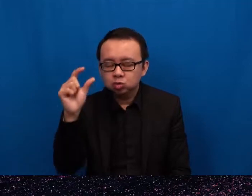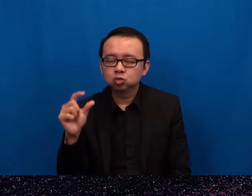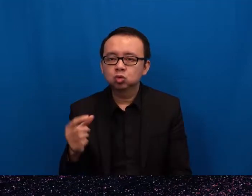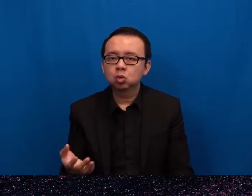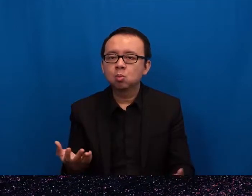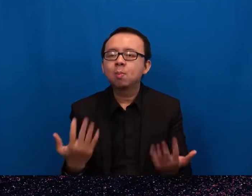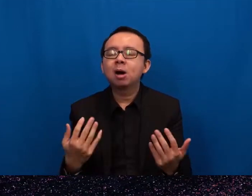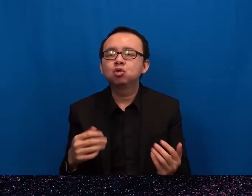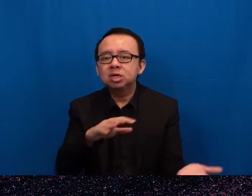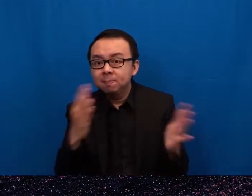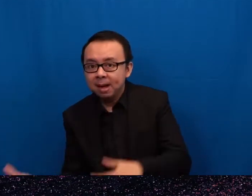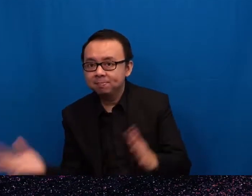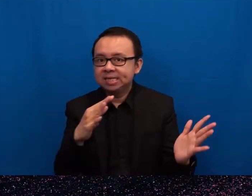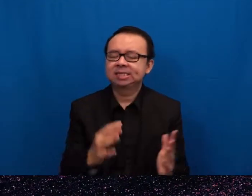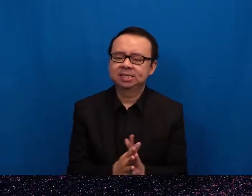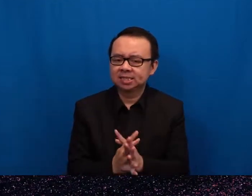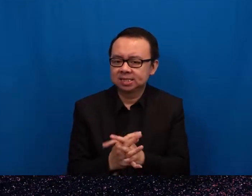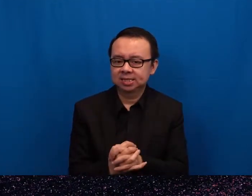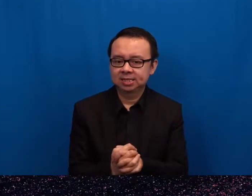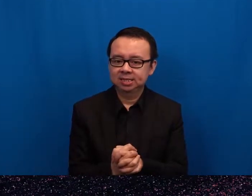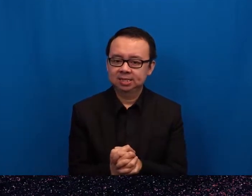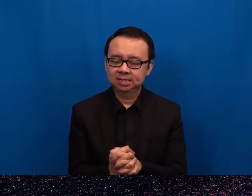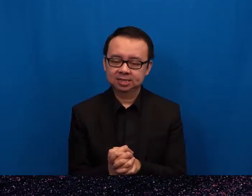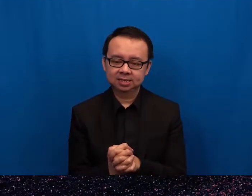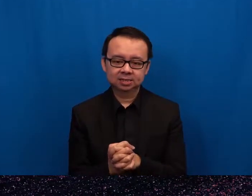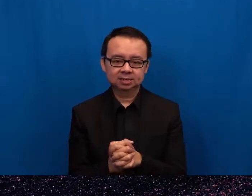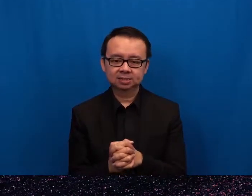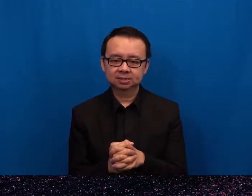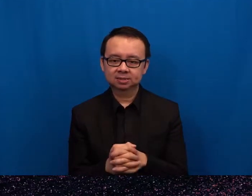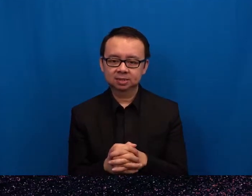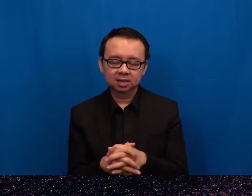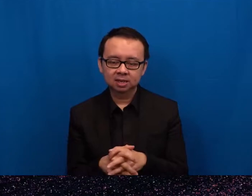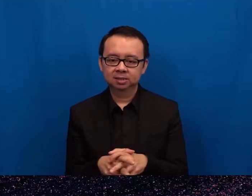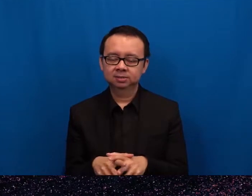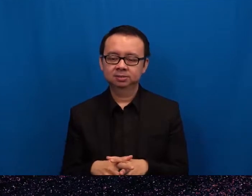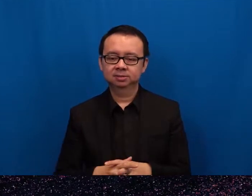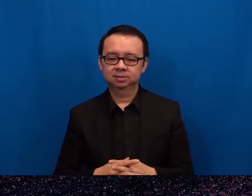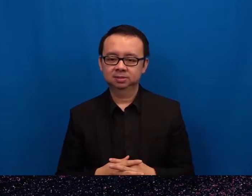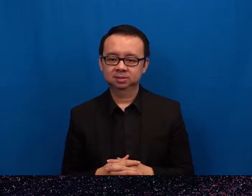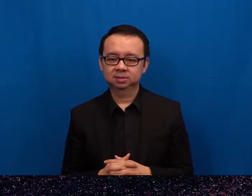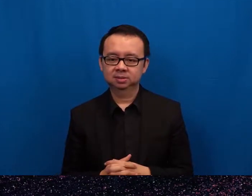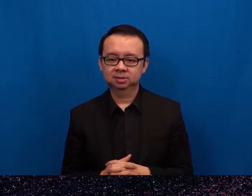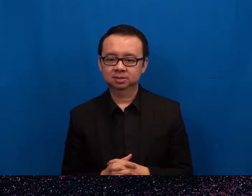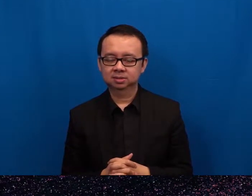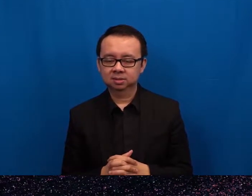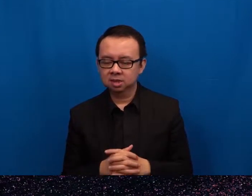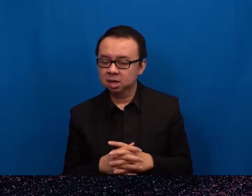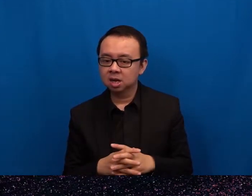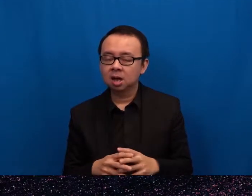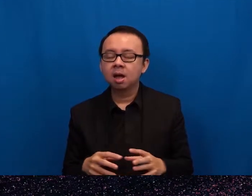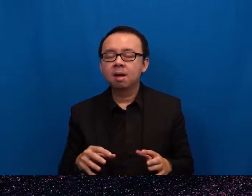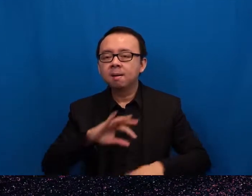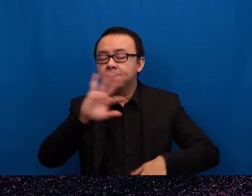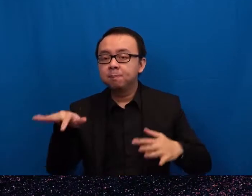adalah di sini. Sama-sama belum mengalami karya penuh Roh Kudus. Mereka belum mengalami lawatan Allah. Banyak di antara Anda juga belum